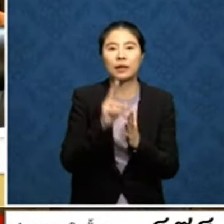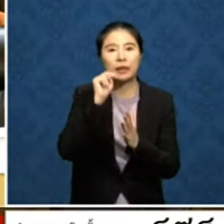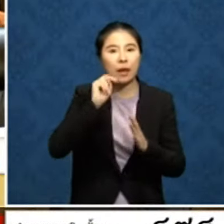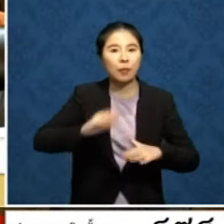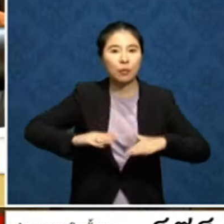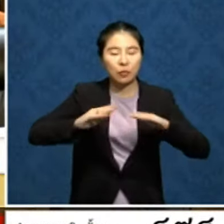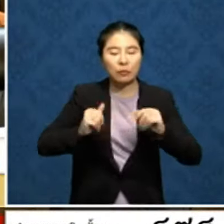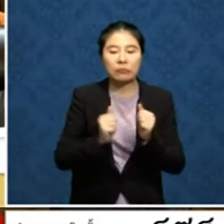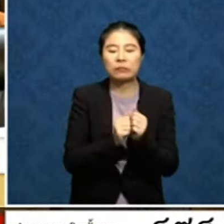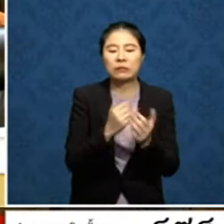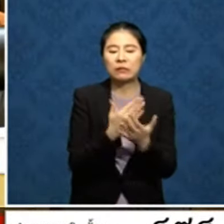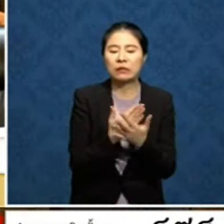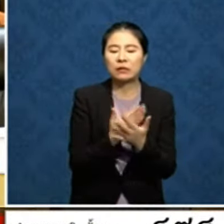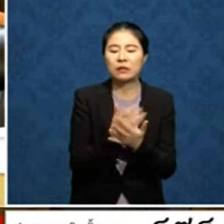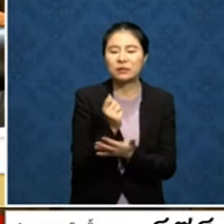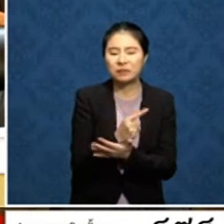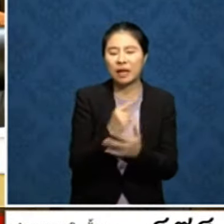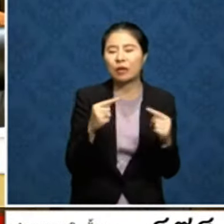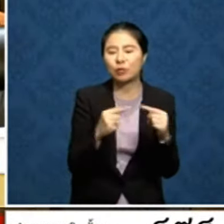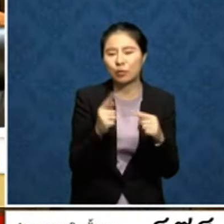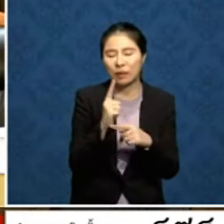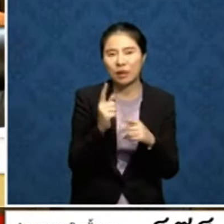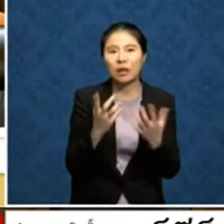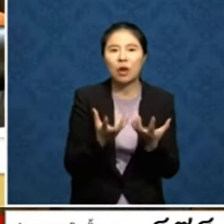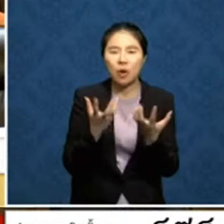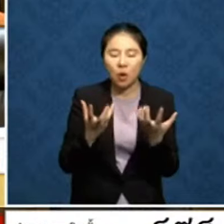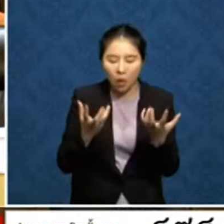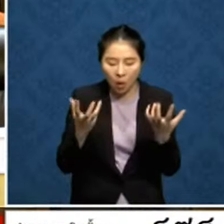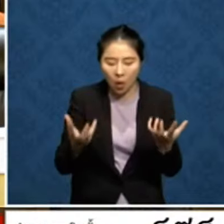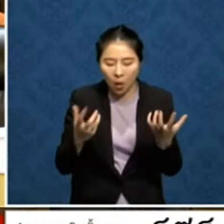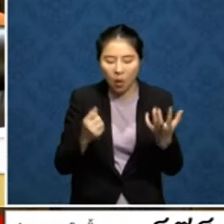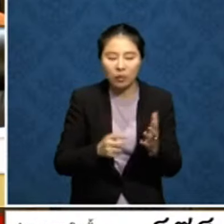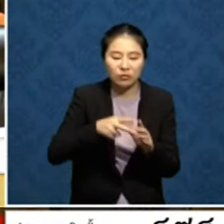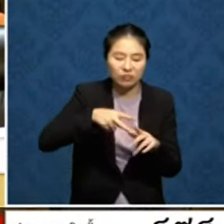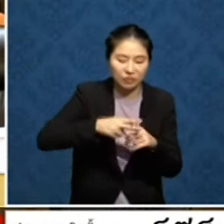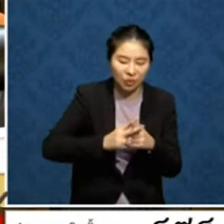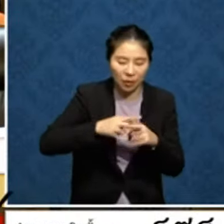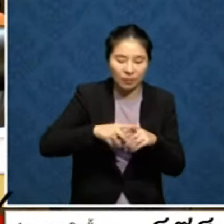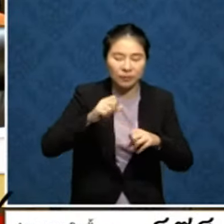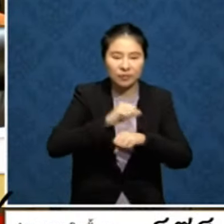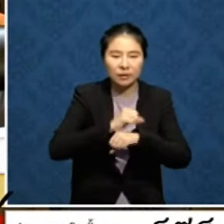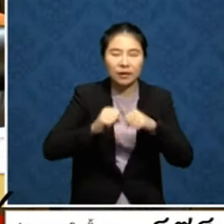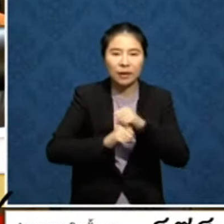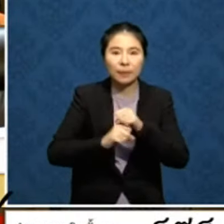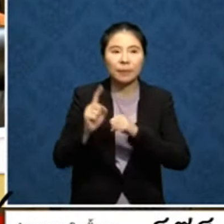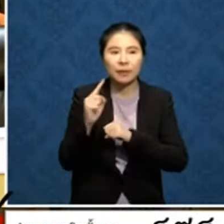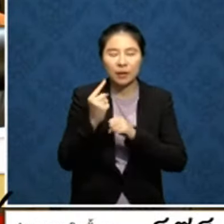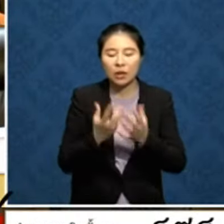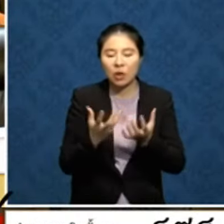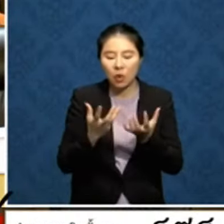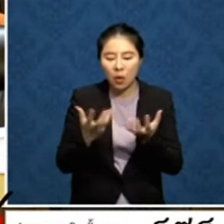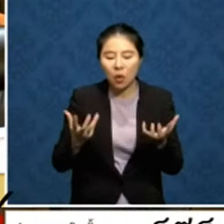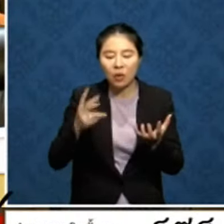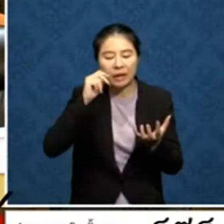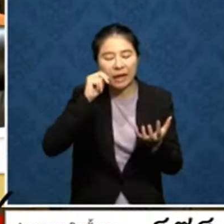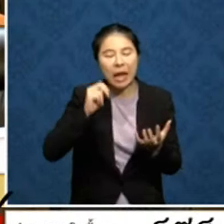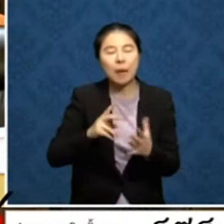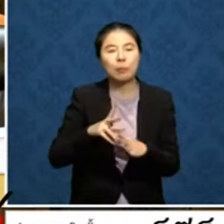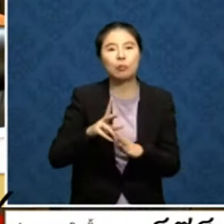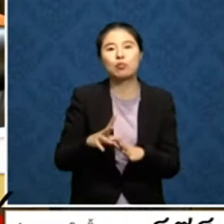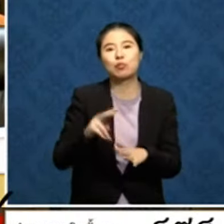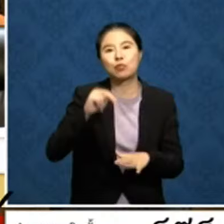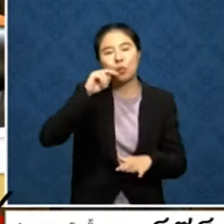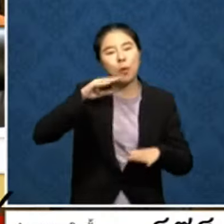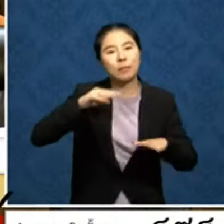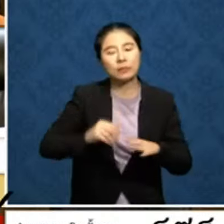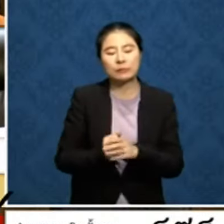ถูกวางแผนมาก่อนไม่ว่าจะเป็นค่าขนส่งค่าเช่าบ้านค่าซ่อมแซมหรือซื้อข้าวของเครื่องใช้เครื่องมือทำมาหากินใหม่นับเป็นการใช้